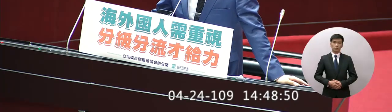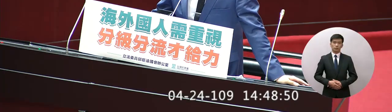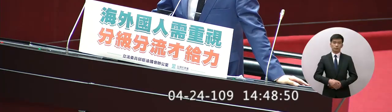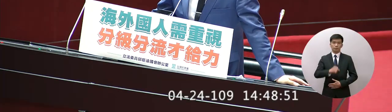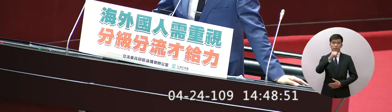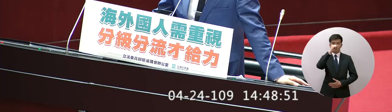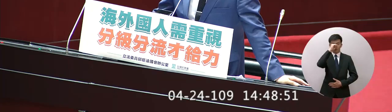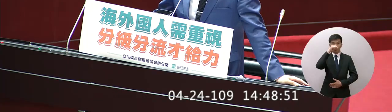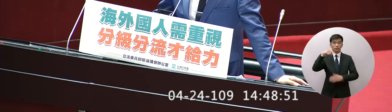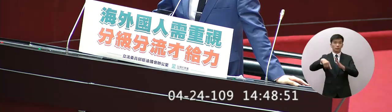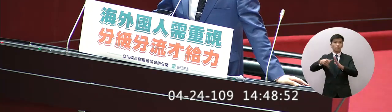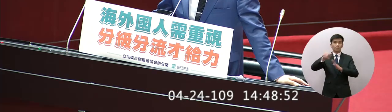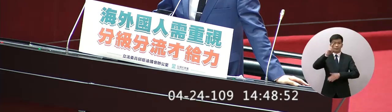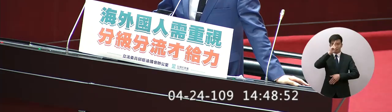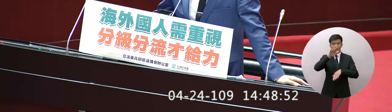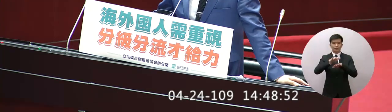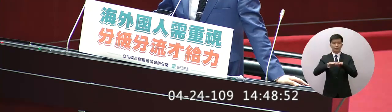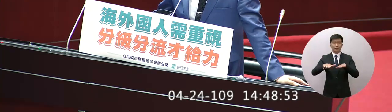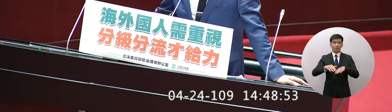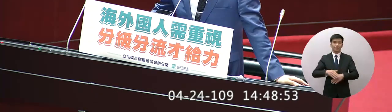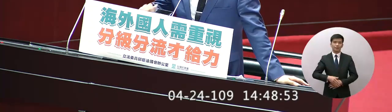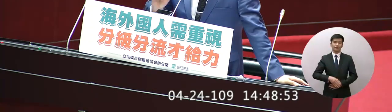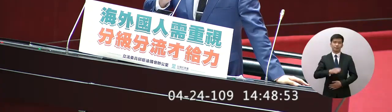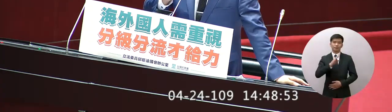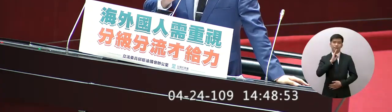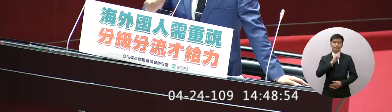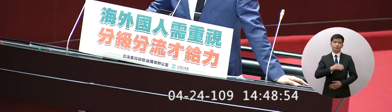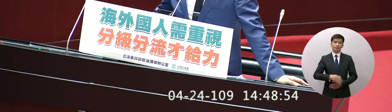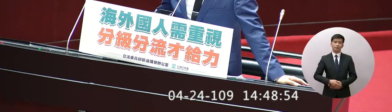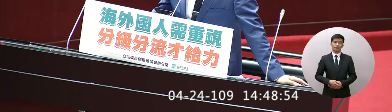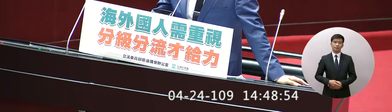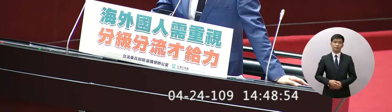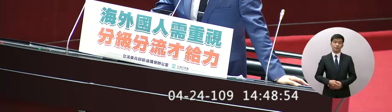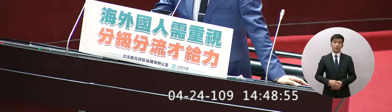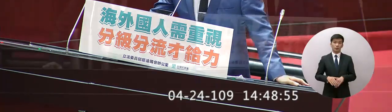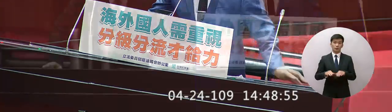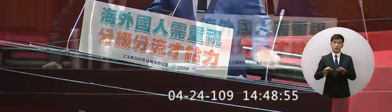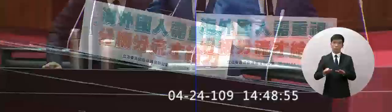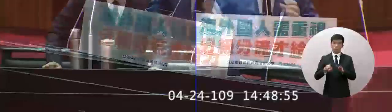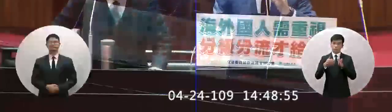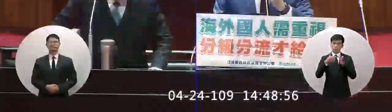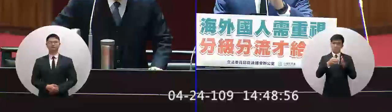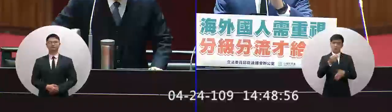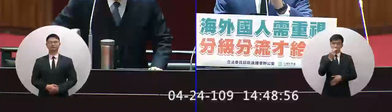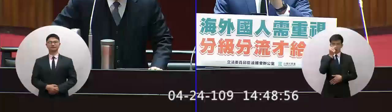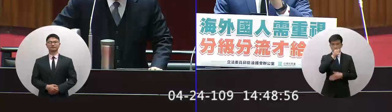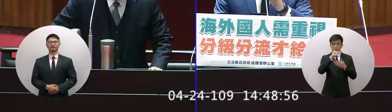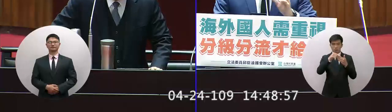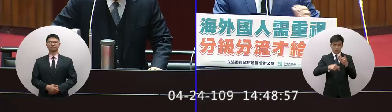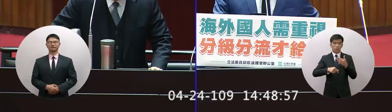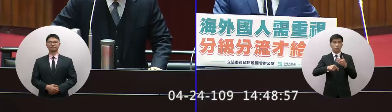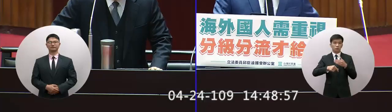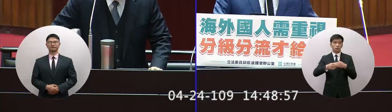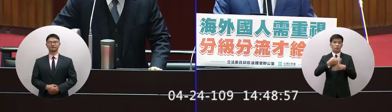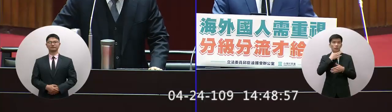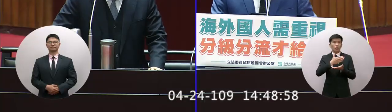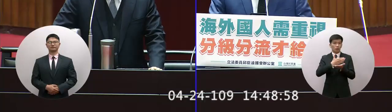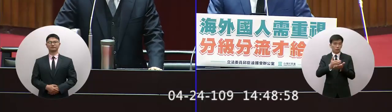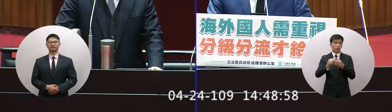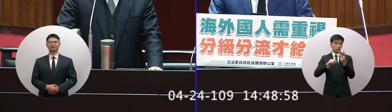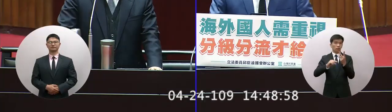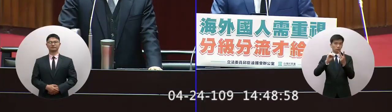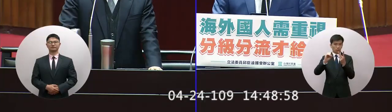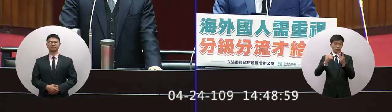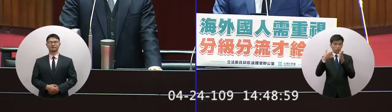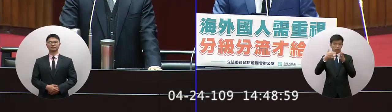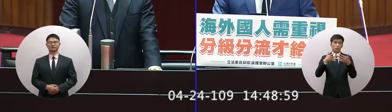好，院长午安。好， 委员你好。 是，好，那今天是针对这个特别条例纾困2.0的部分哈，进行这个询